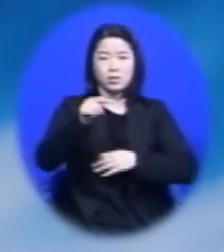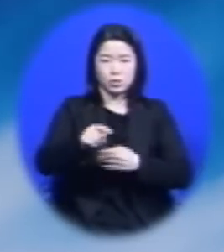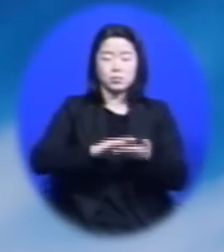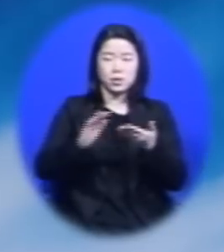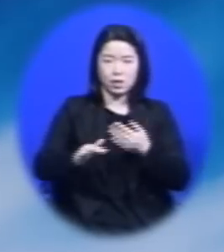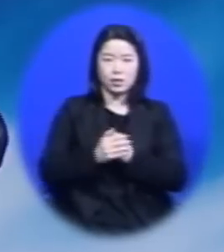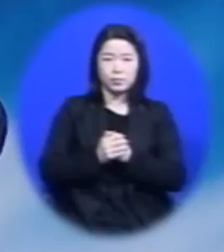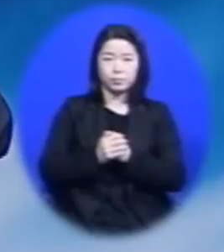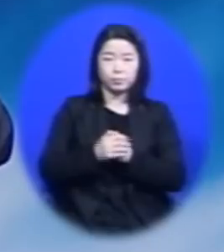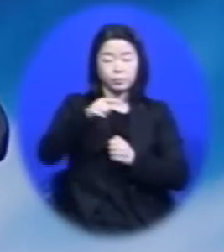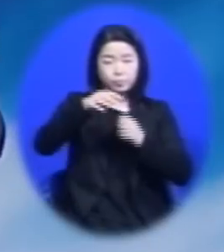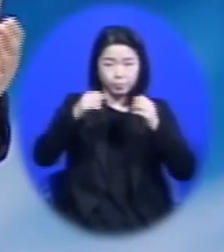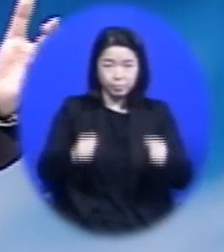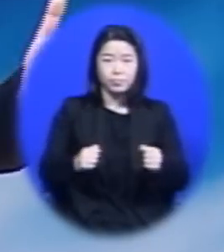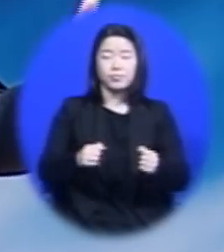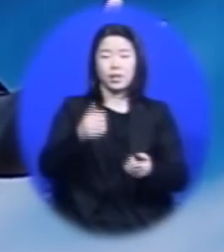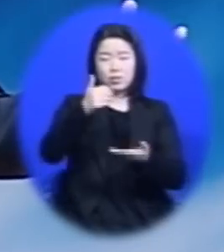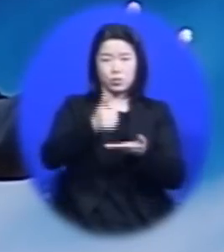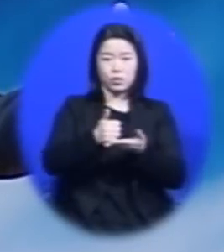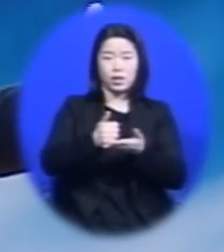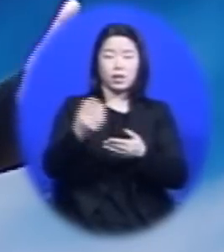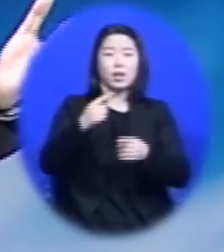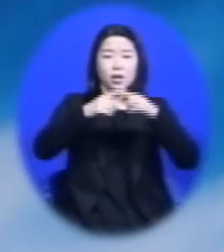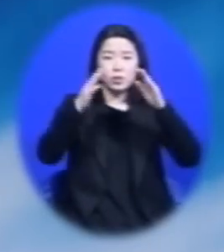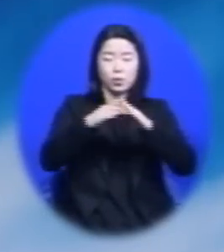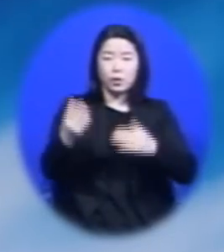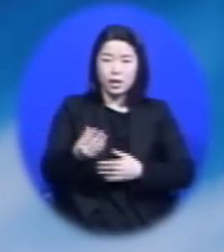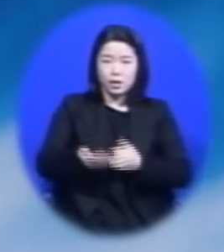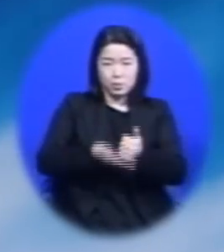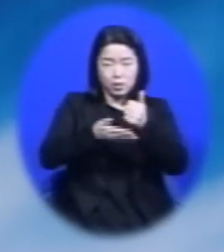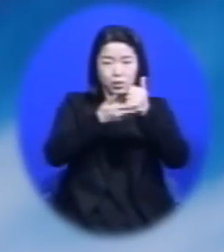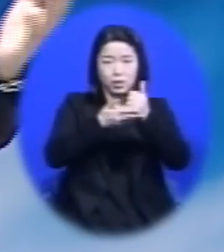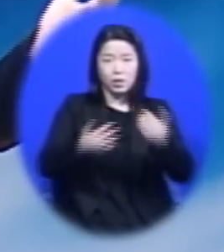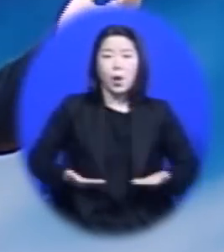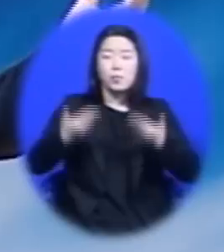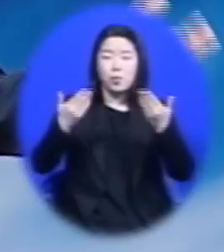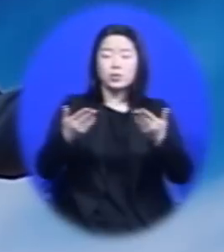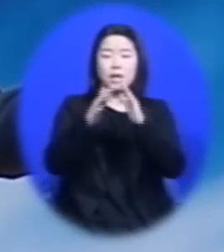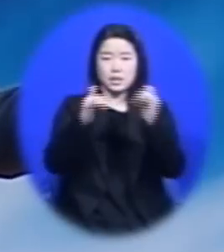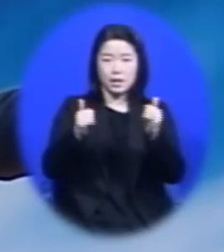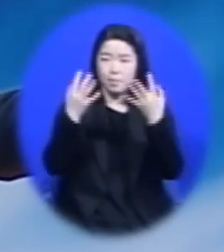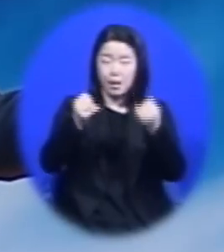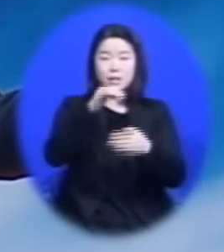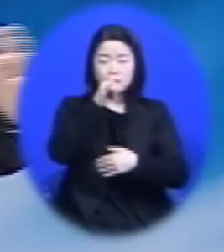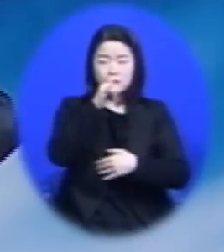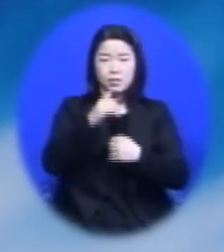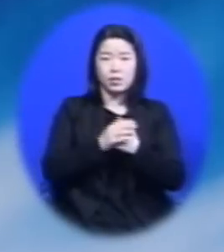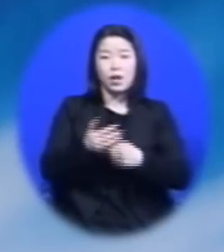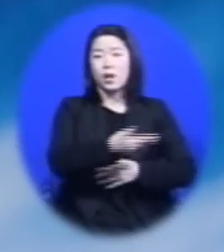겁니다 여기 계신 분들 중에 교회 섬기시는 봉사 이런저런 봉사하시는 분들이 많으시잖아요